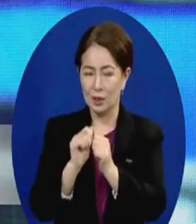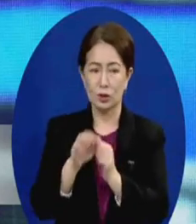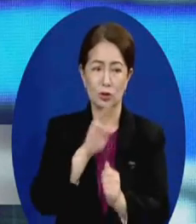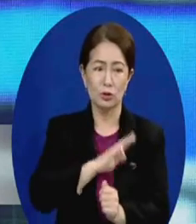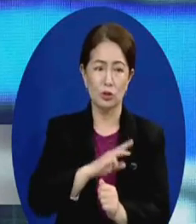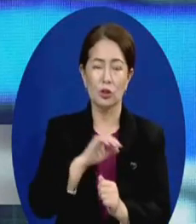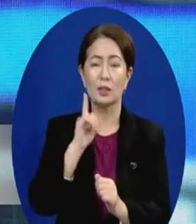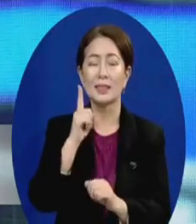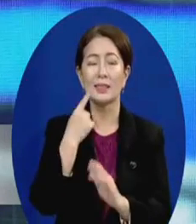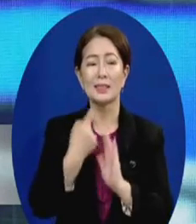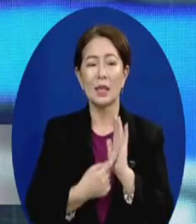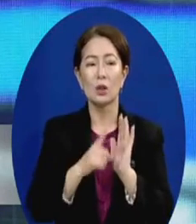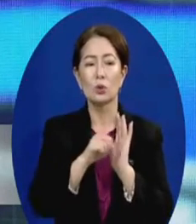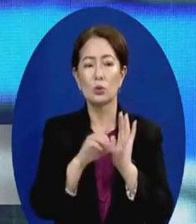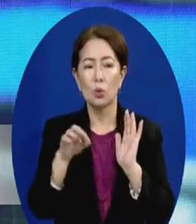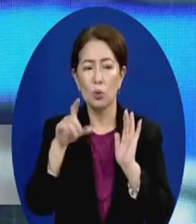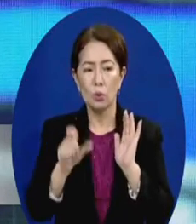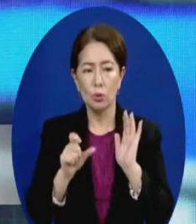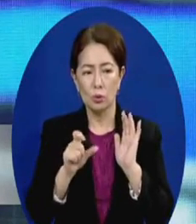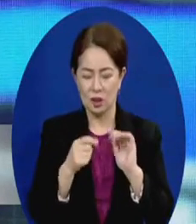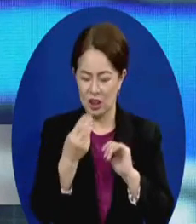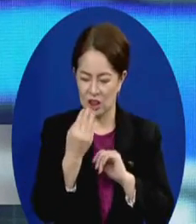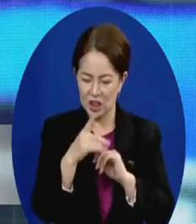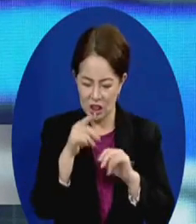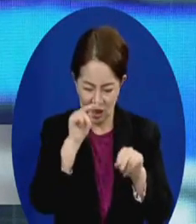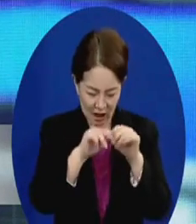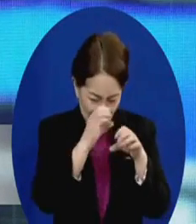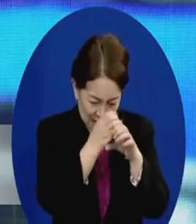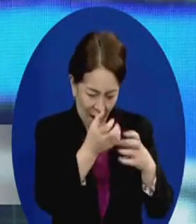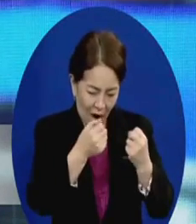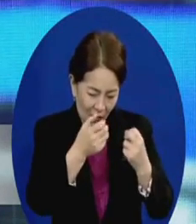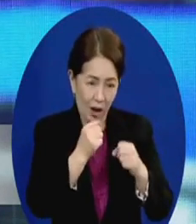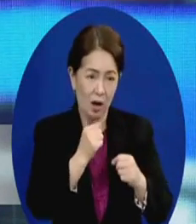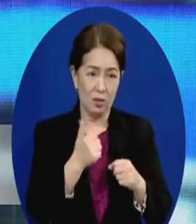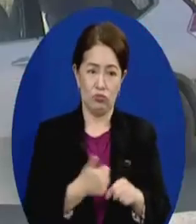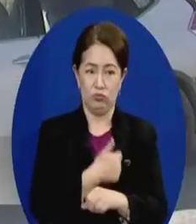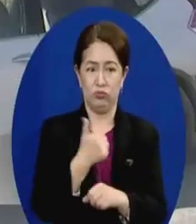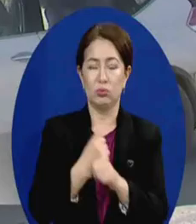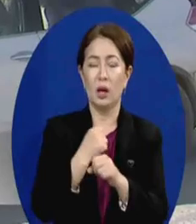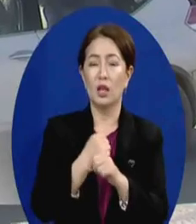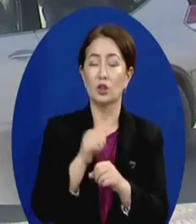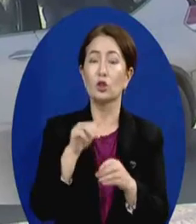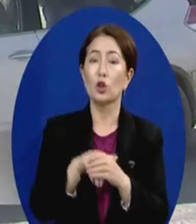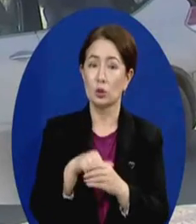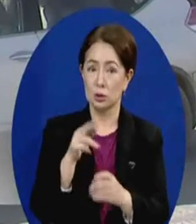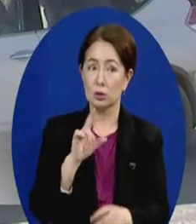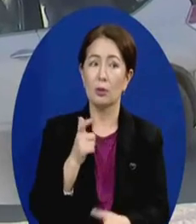тулд сардаа 100 гаруй хүн шинжилгээ хийж гүйцэтгэлдээ хүрдэг байна.